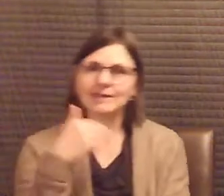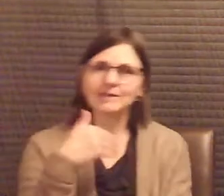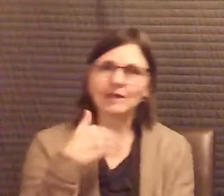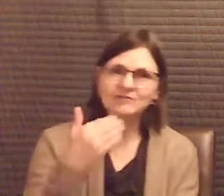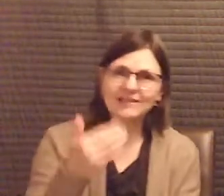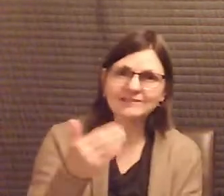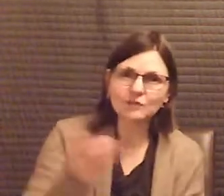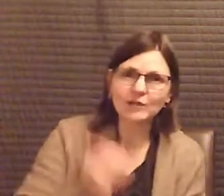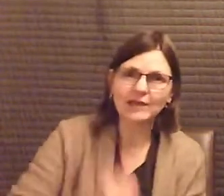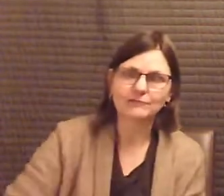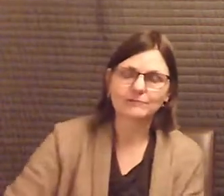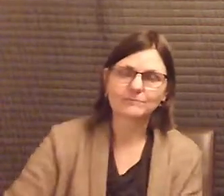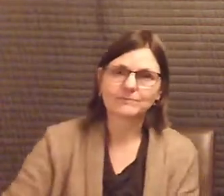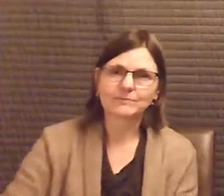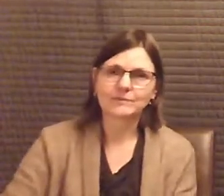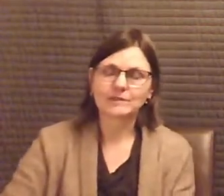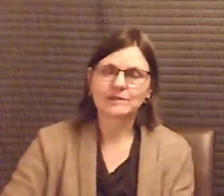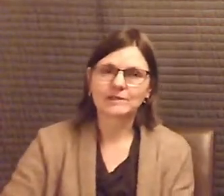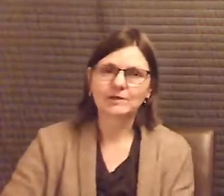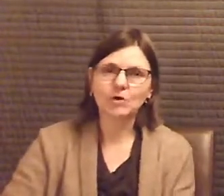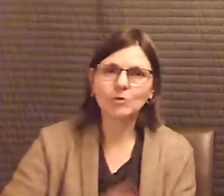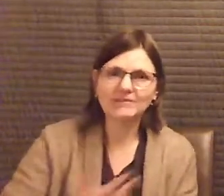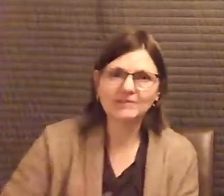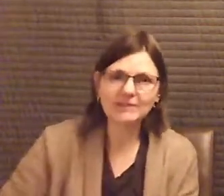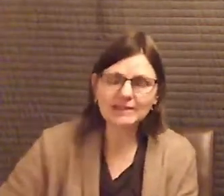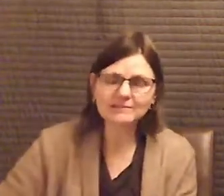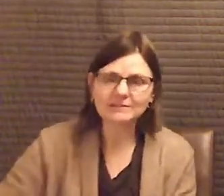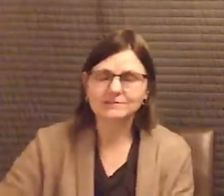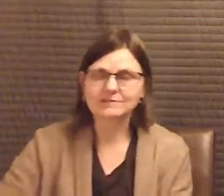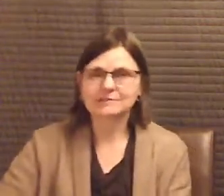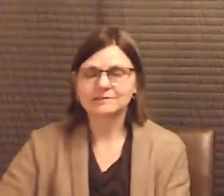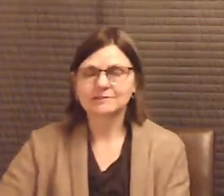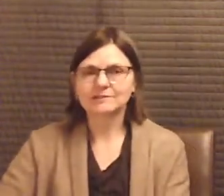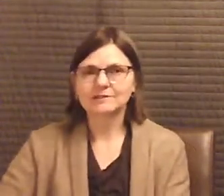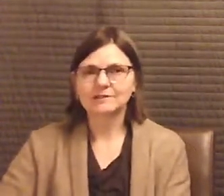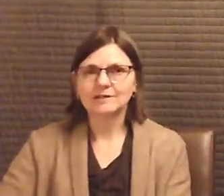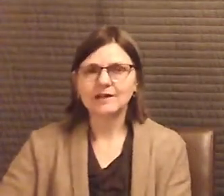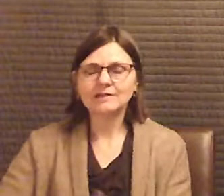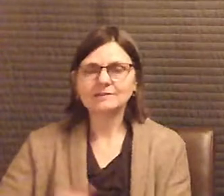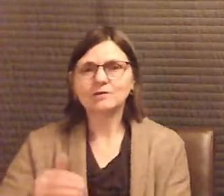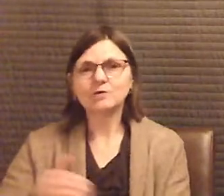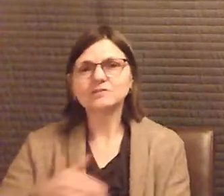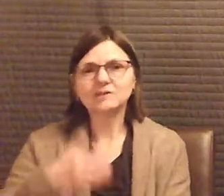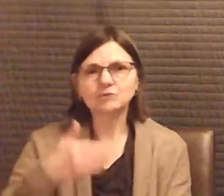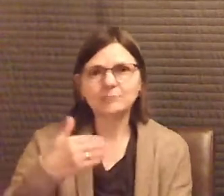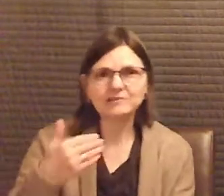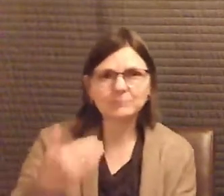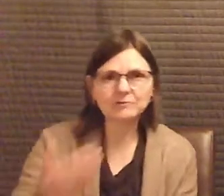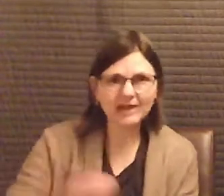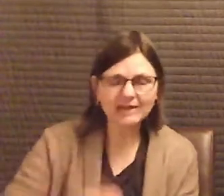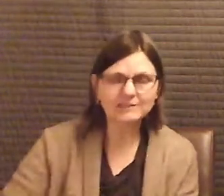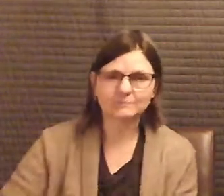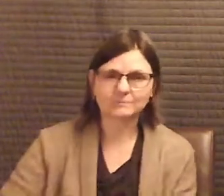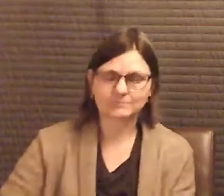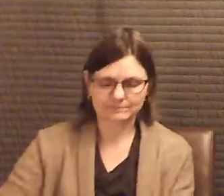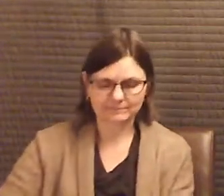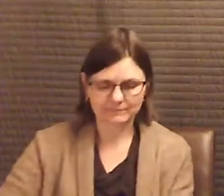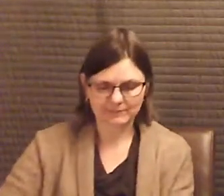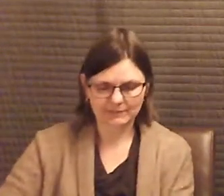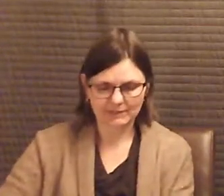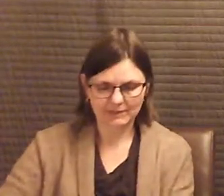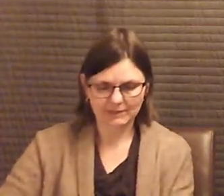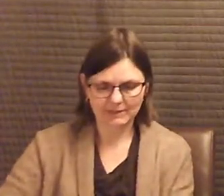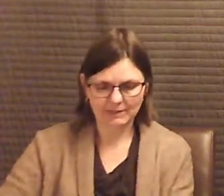lydia's en dingen leven door hielden om mijn te genezen die liever de die god cent om hen te bevrijden is